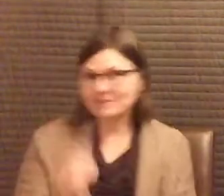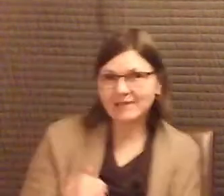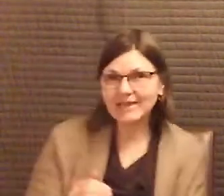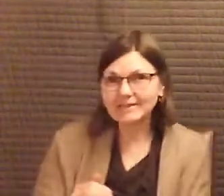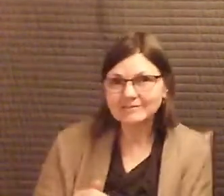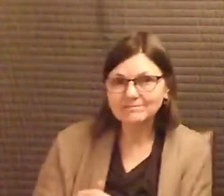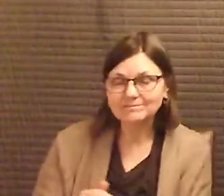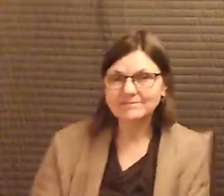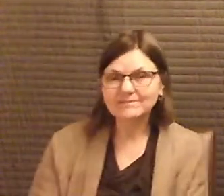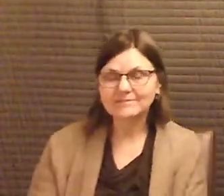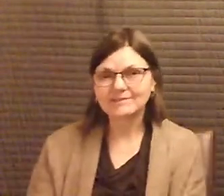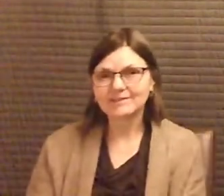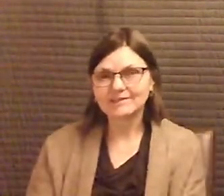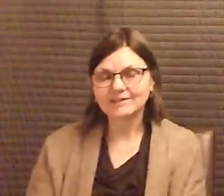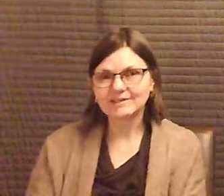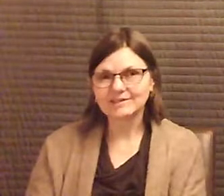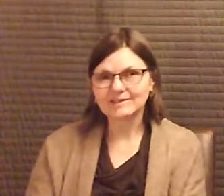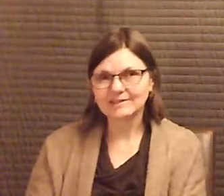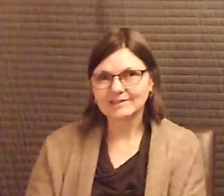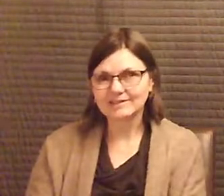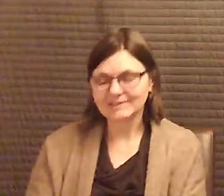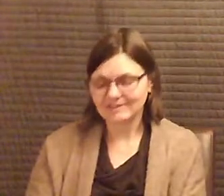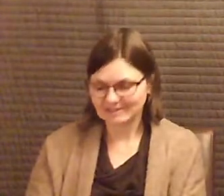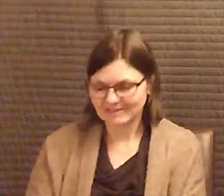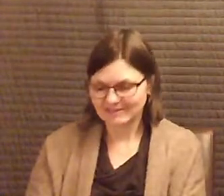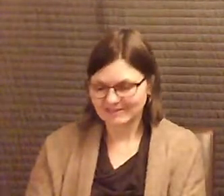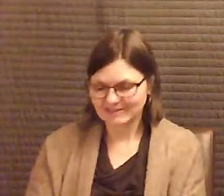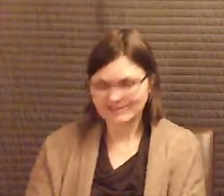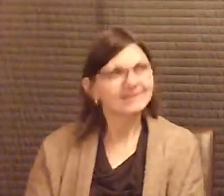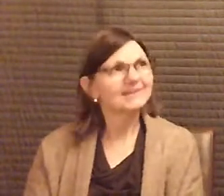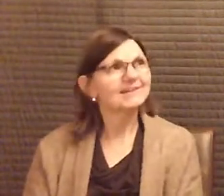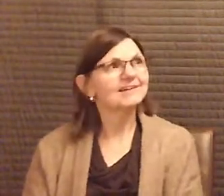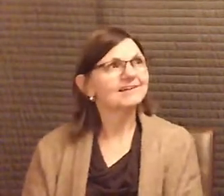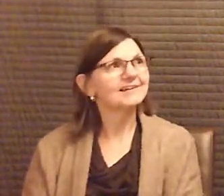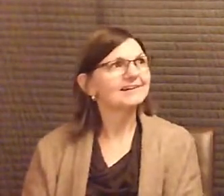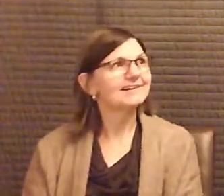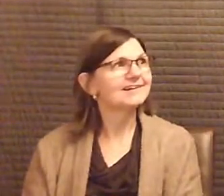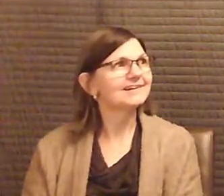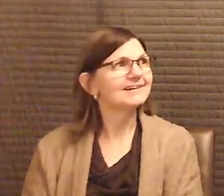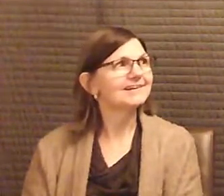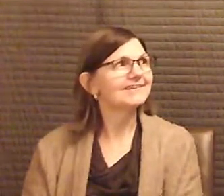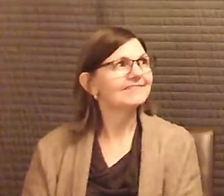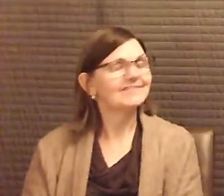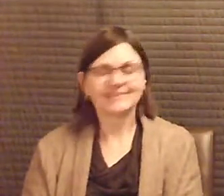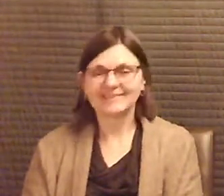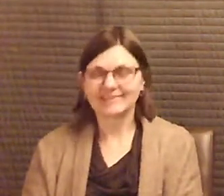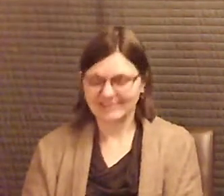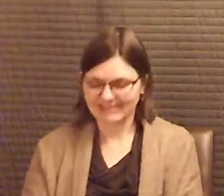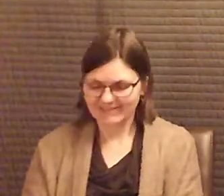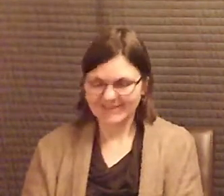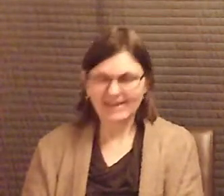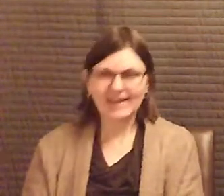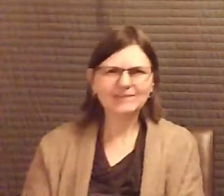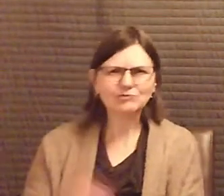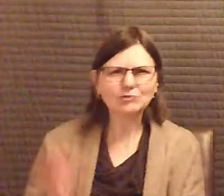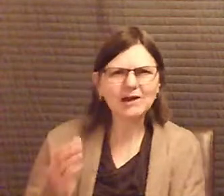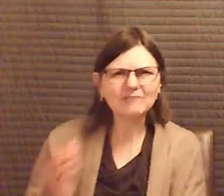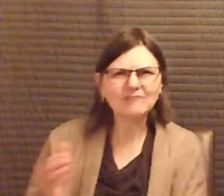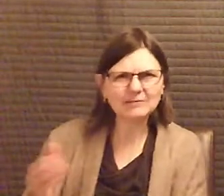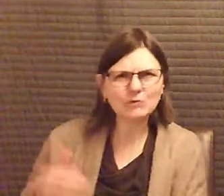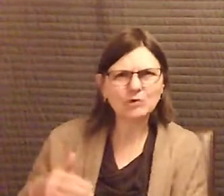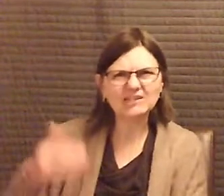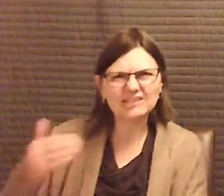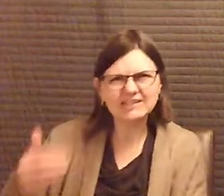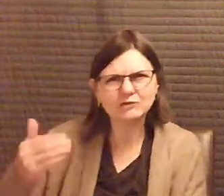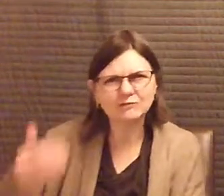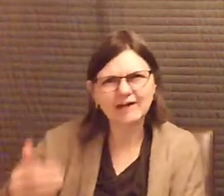en niet de beneden en hij wonder why do but i moet je dat hier sommetje mobile first ik online ben en ik vroeg me af